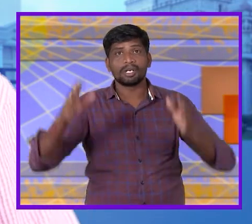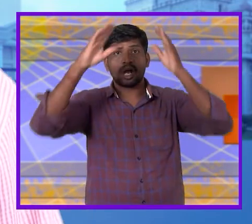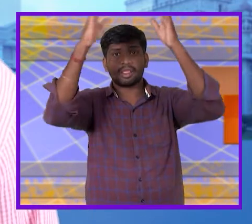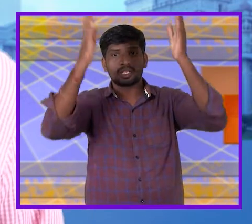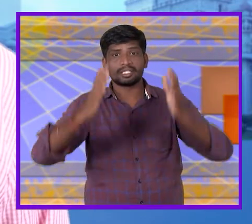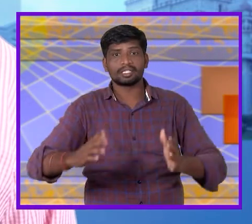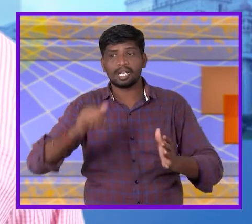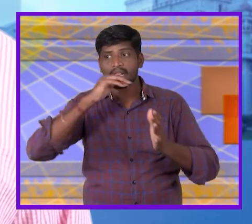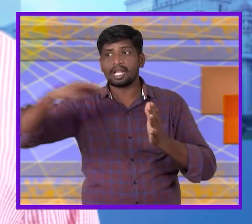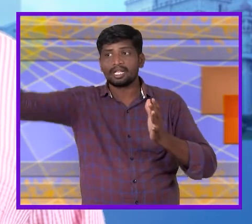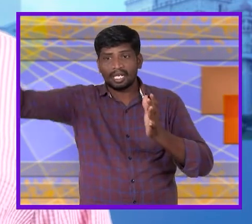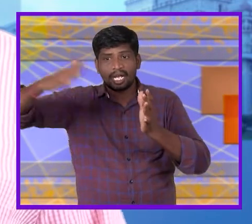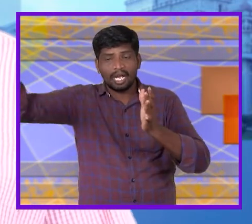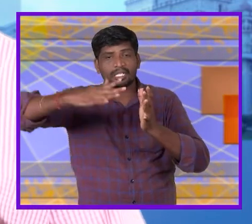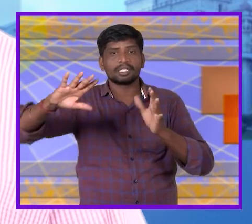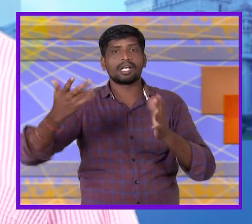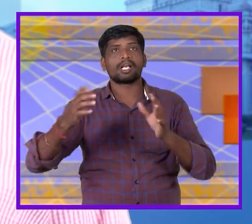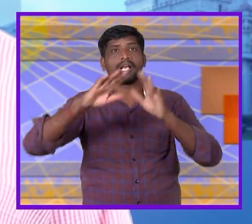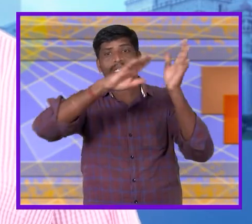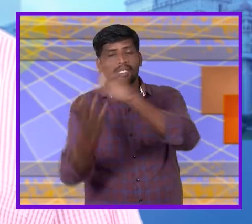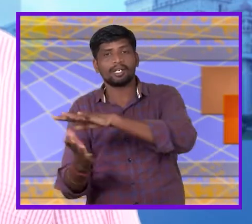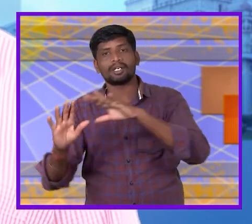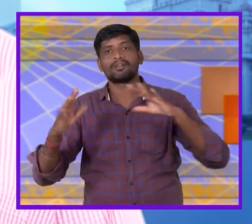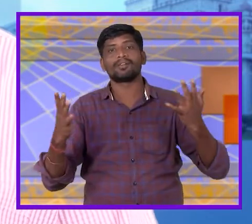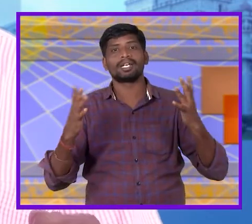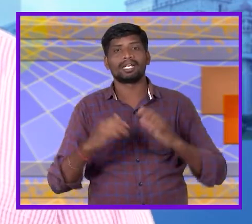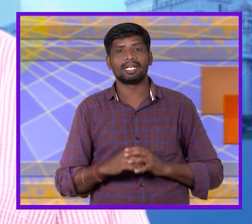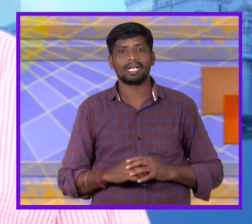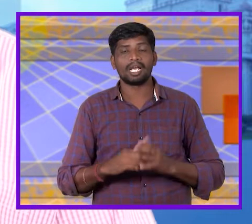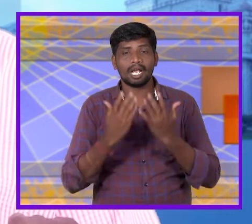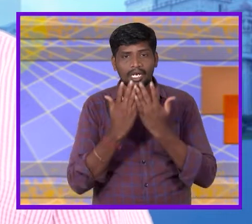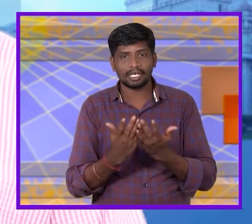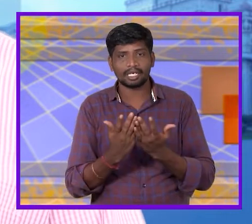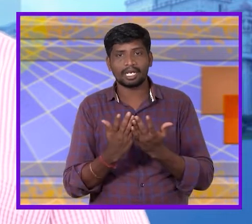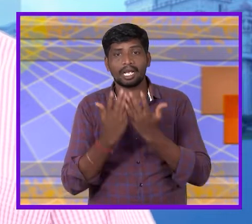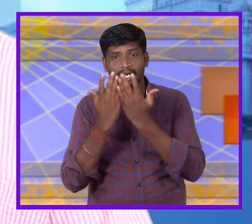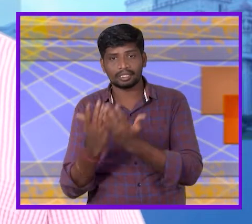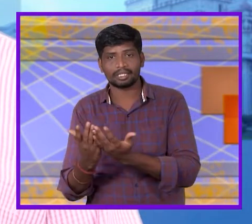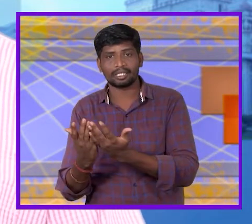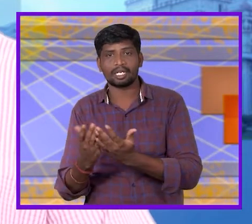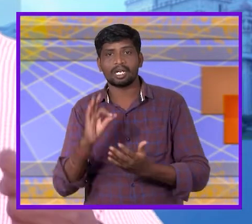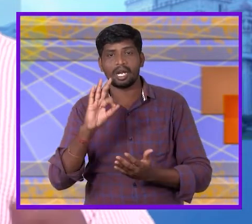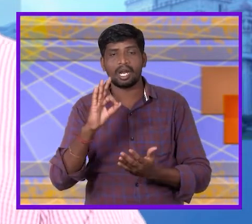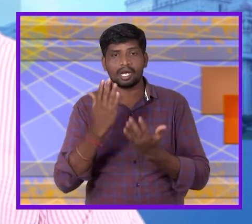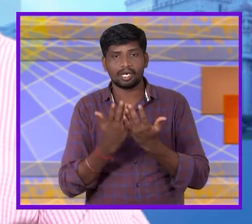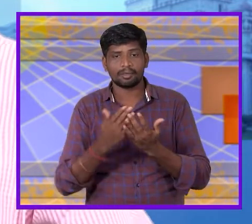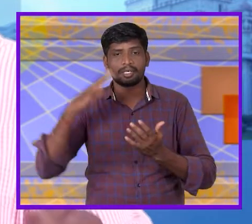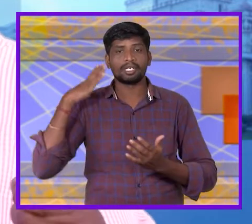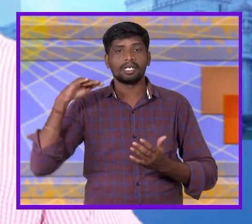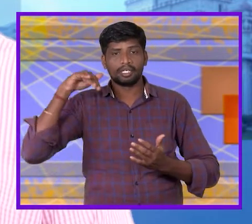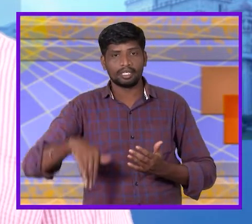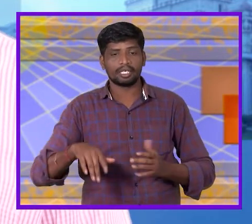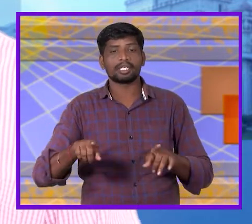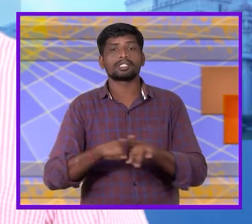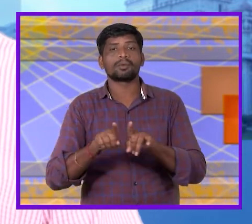அசைக்கவே முடியவில்லை அந்த ஆழி பேரலையால். இதை கூட சொல்லுவாங்க, கற்க கசடர கற்பவை கற்றபின் நிற்க அதற்கு